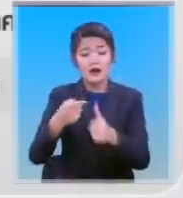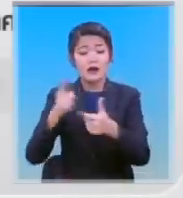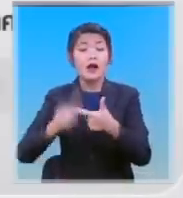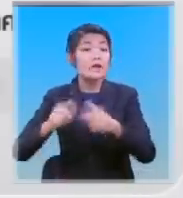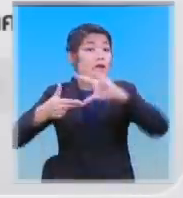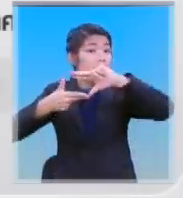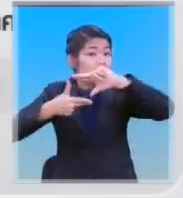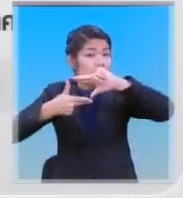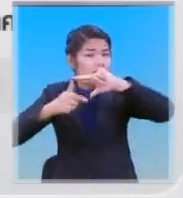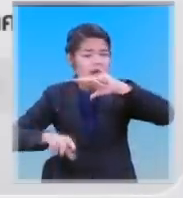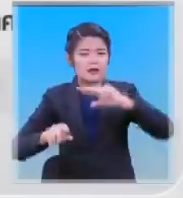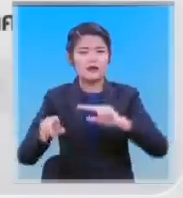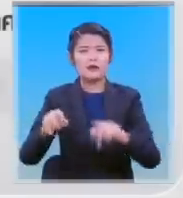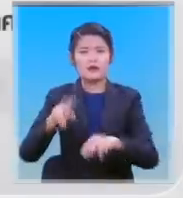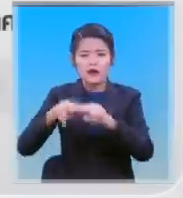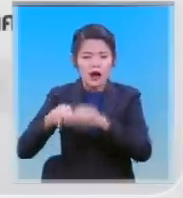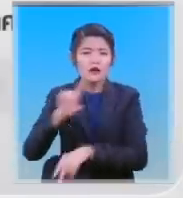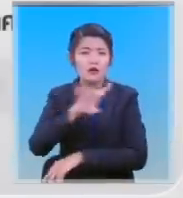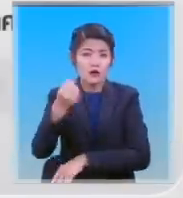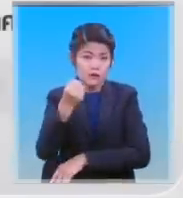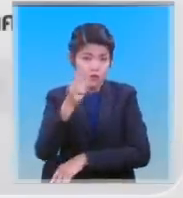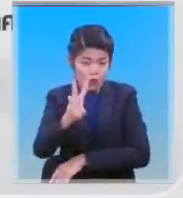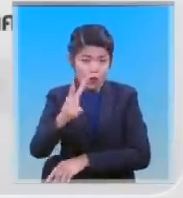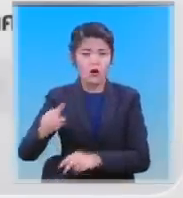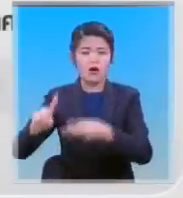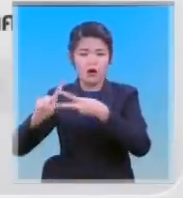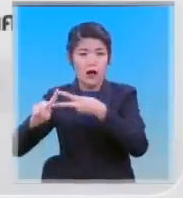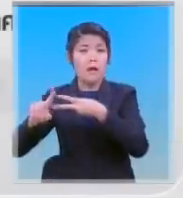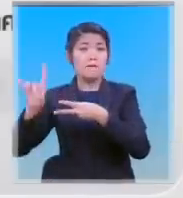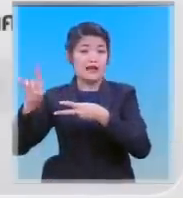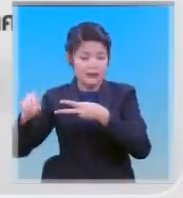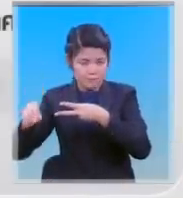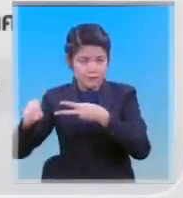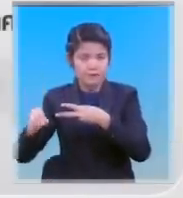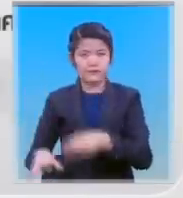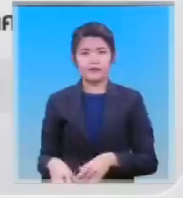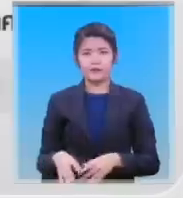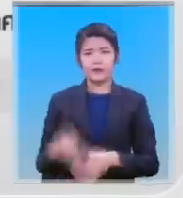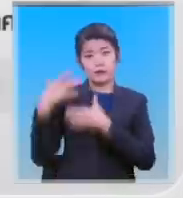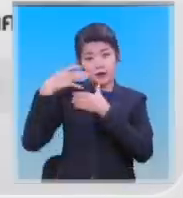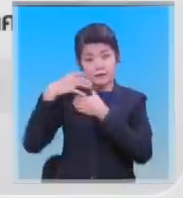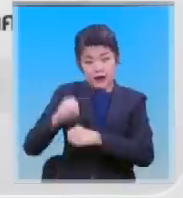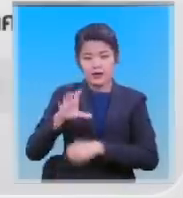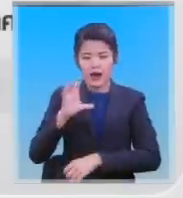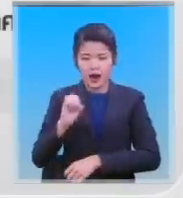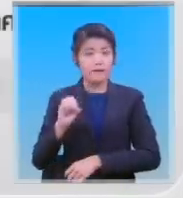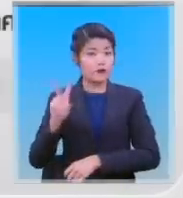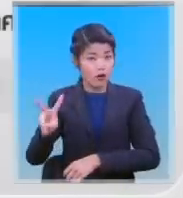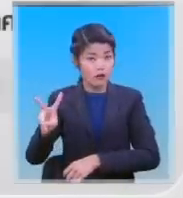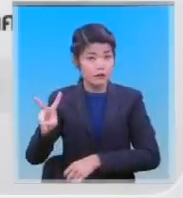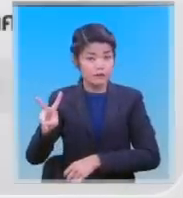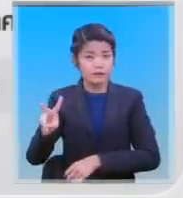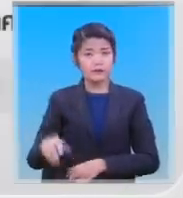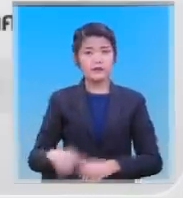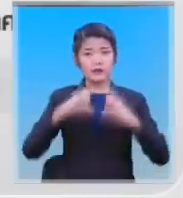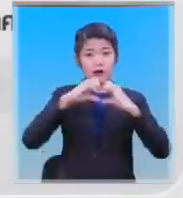ารัฐ116ที่นั่งพรรคอนาคตใหม่80ที่นั่งพรรคประชาธิปัตย์52ที่นั่งพรรคภูมิ